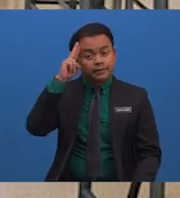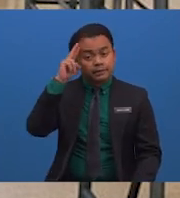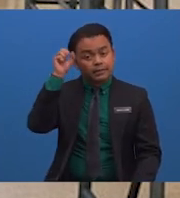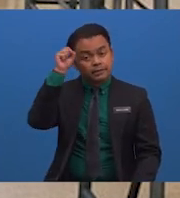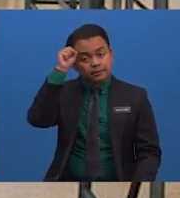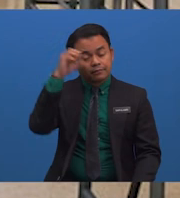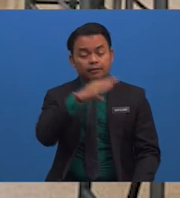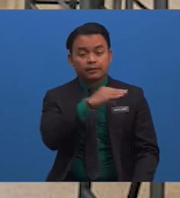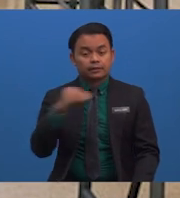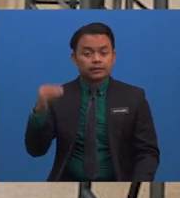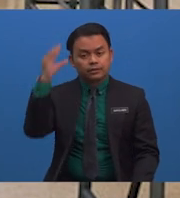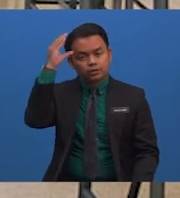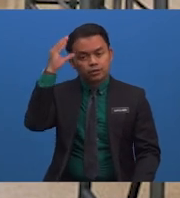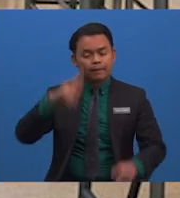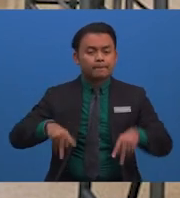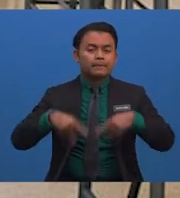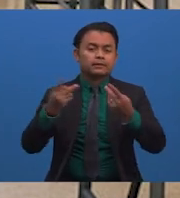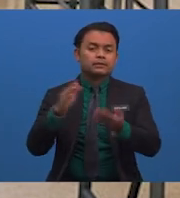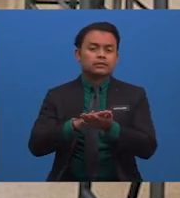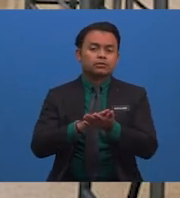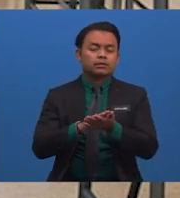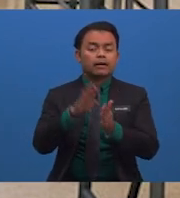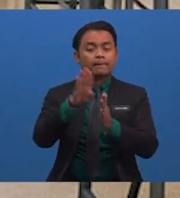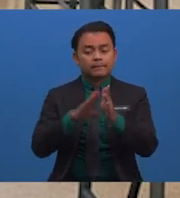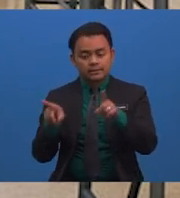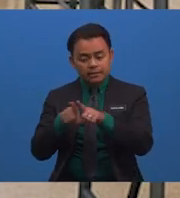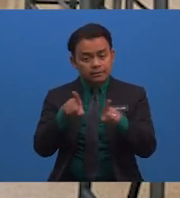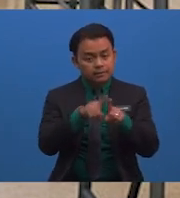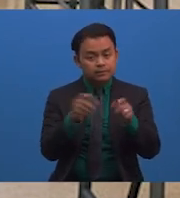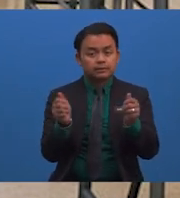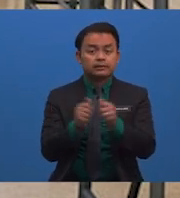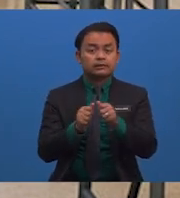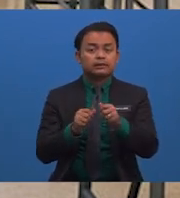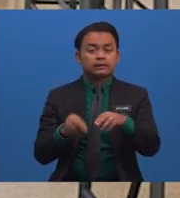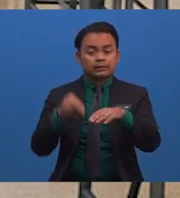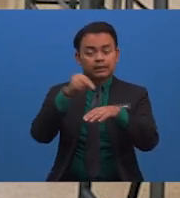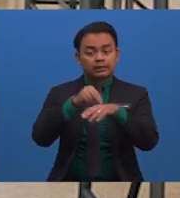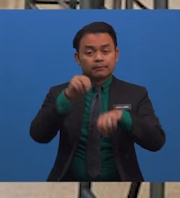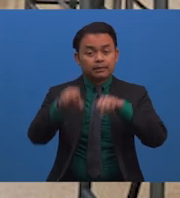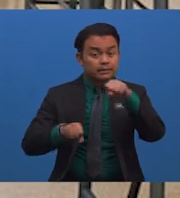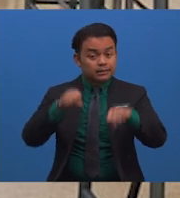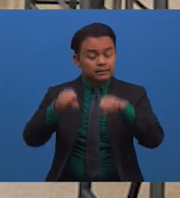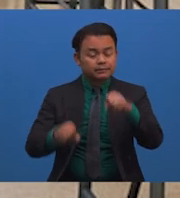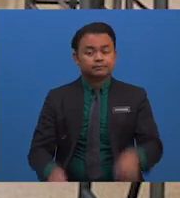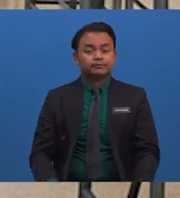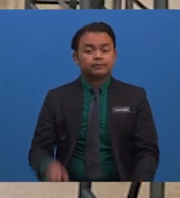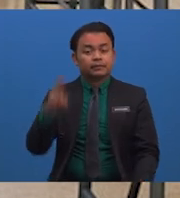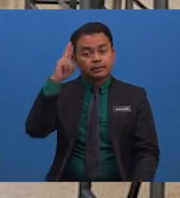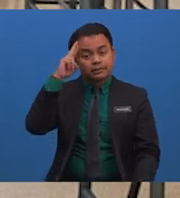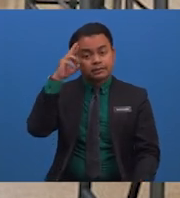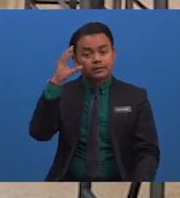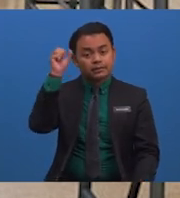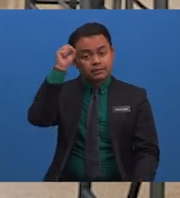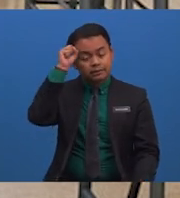dan Chong pergi ke sekolah bersama-sama dengan menunggang basikal. Reza, Siva